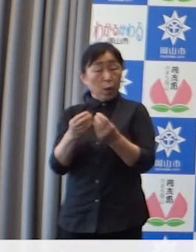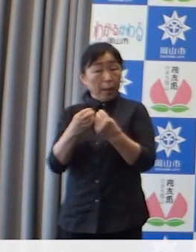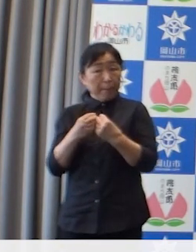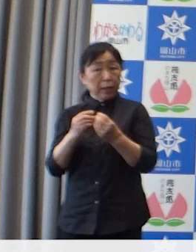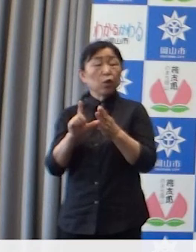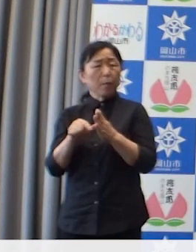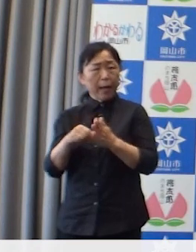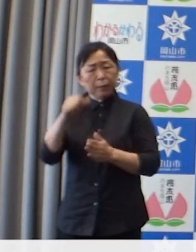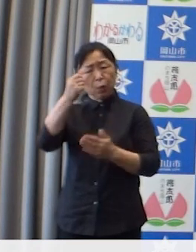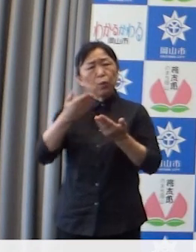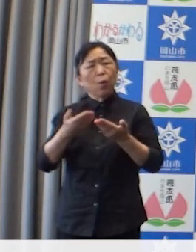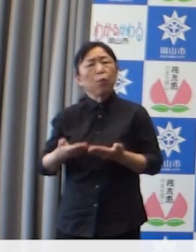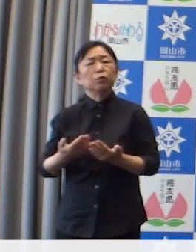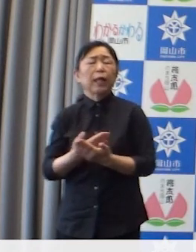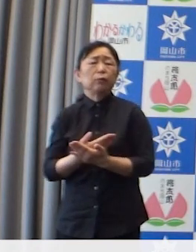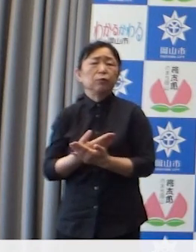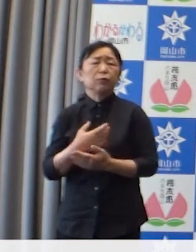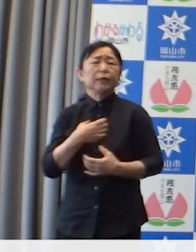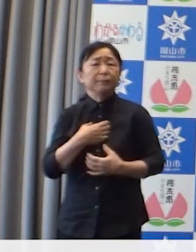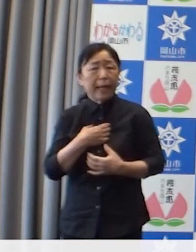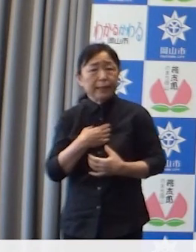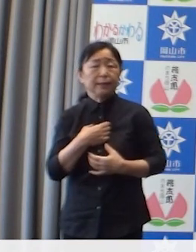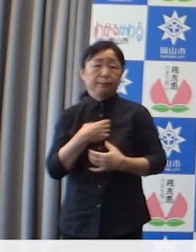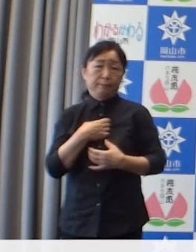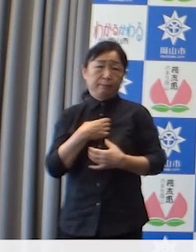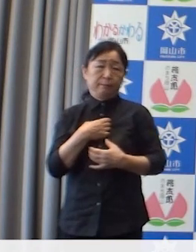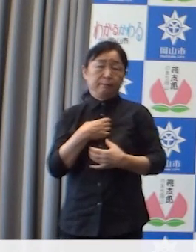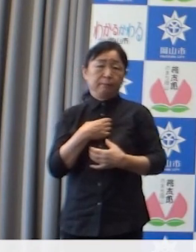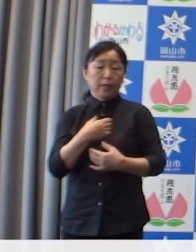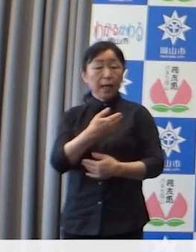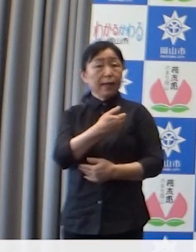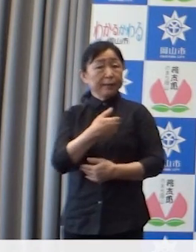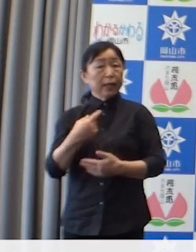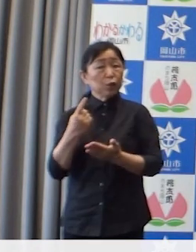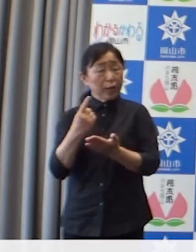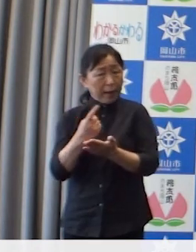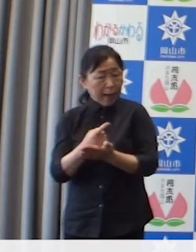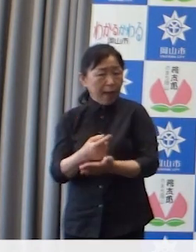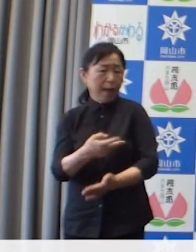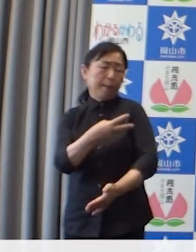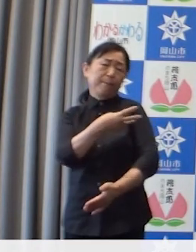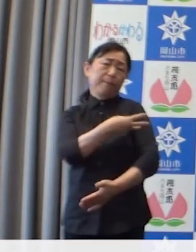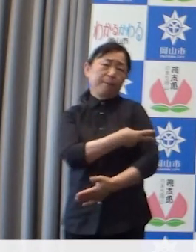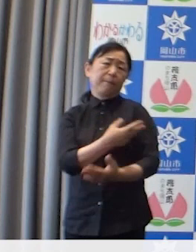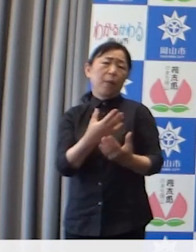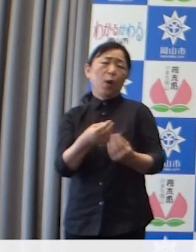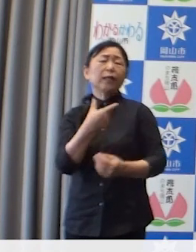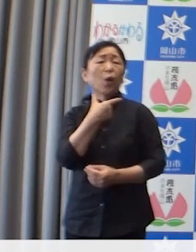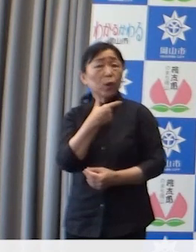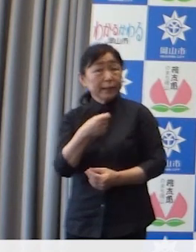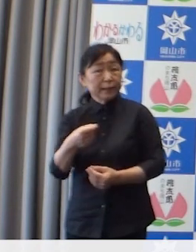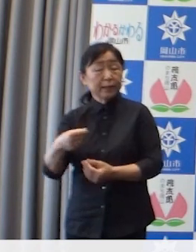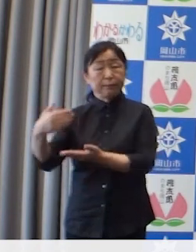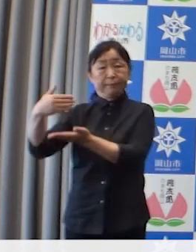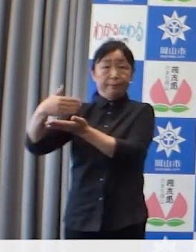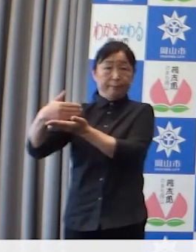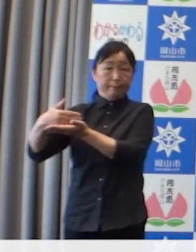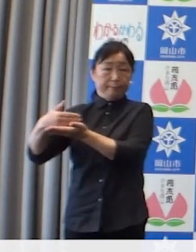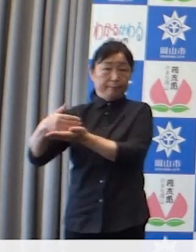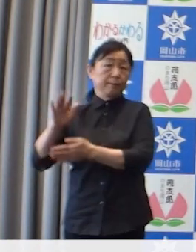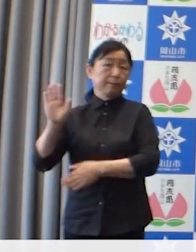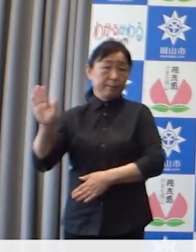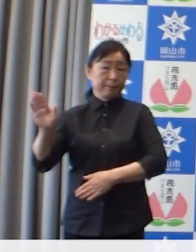重症になる場合があるんで、できるだけ、打っていただきたいというような話もありまして